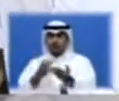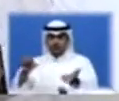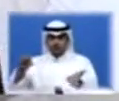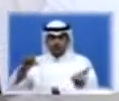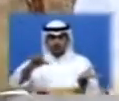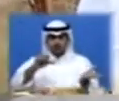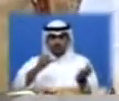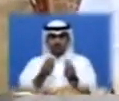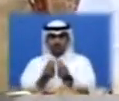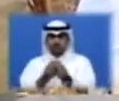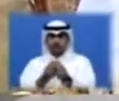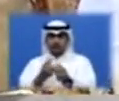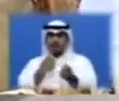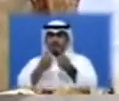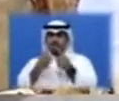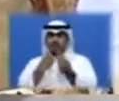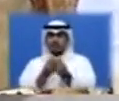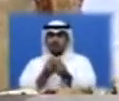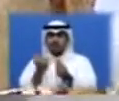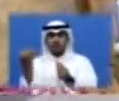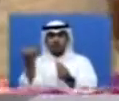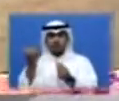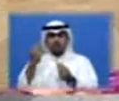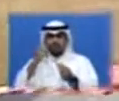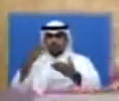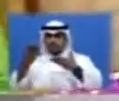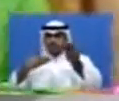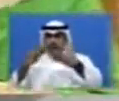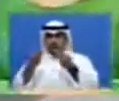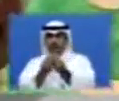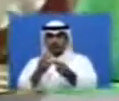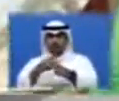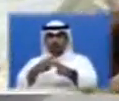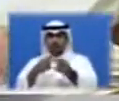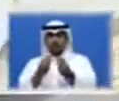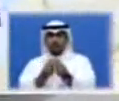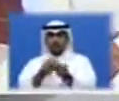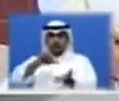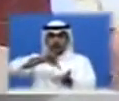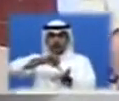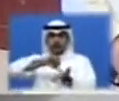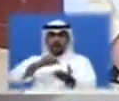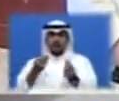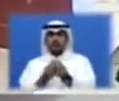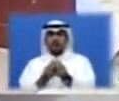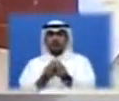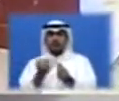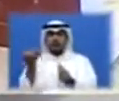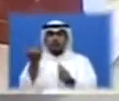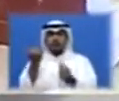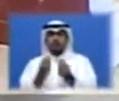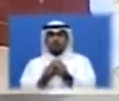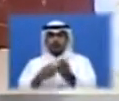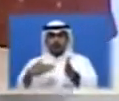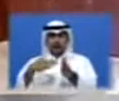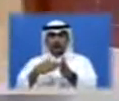الشعبية يأتي انعكاسا للعلاقات المتينة بين البلدين والتي ترسخت بعد الزيارة التي قام بها حضرة صاحب